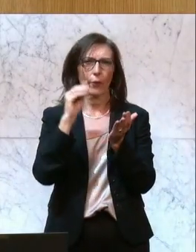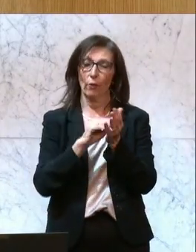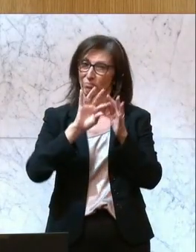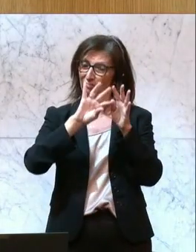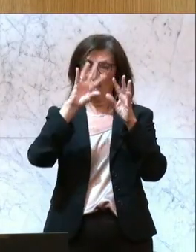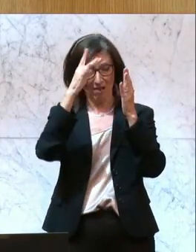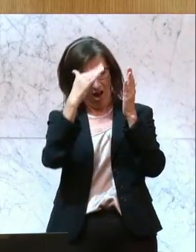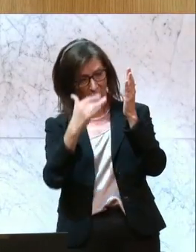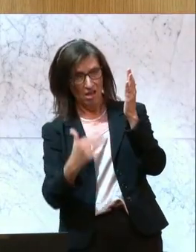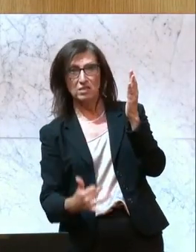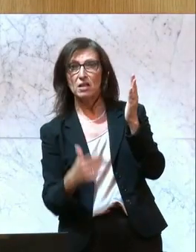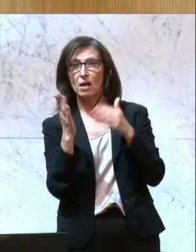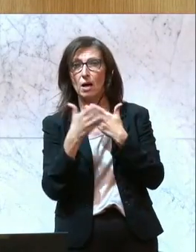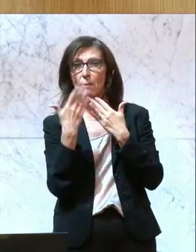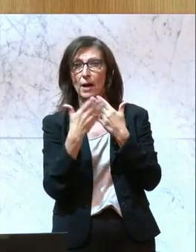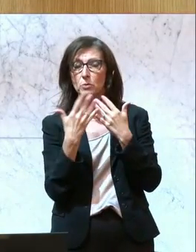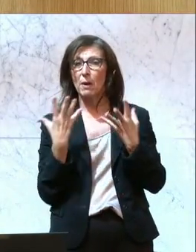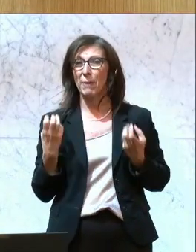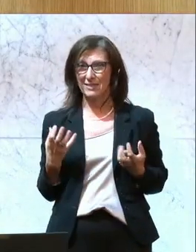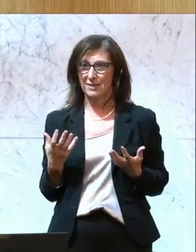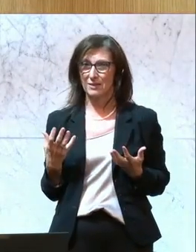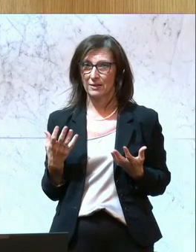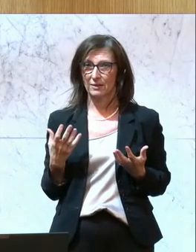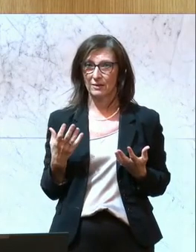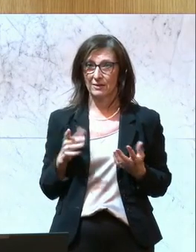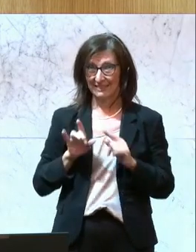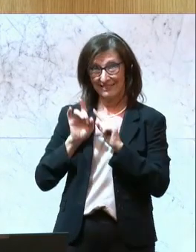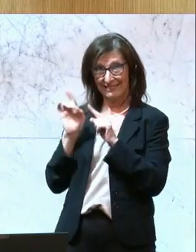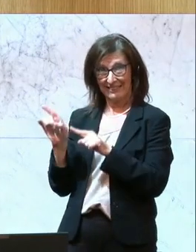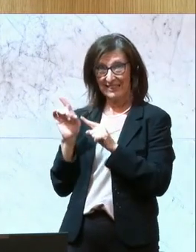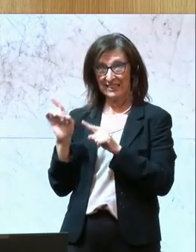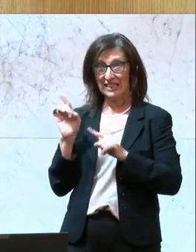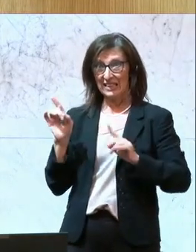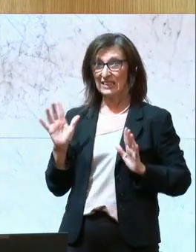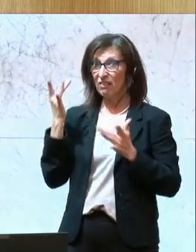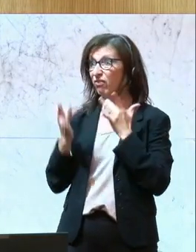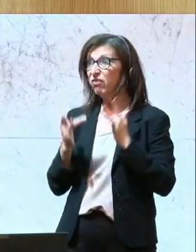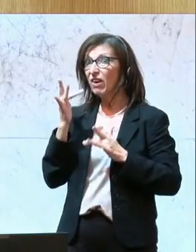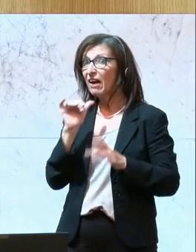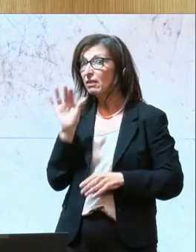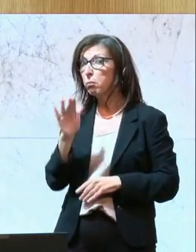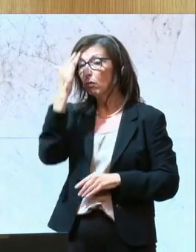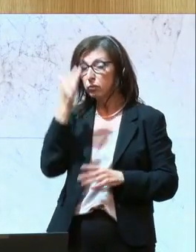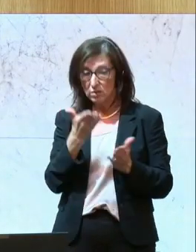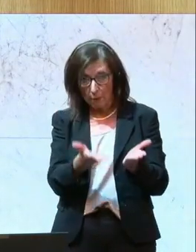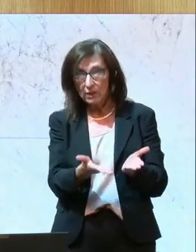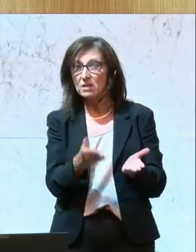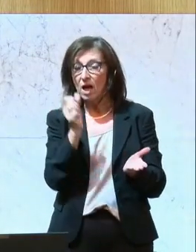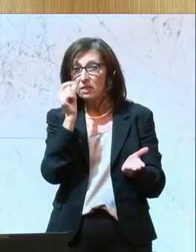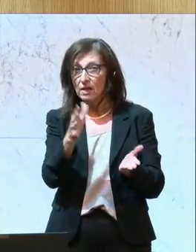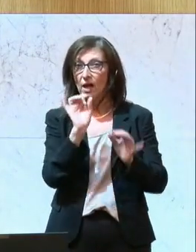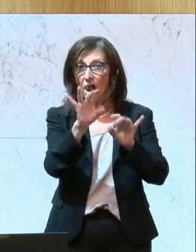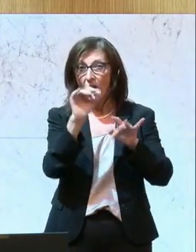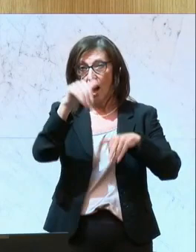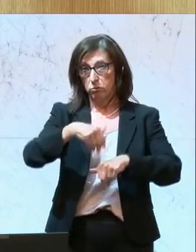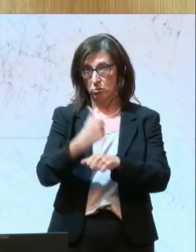alles Beispiele aus der Praxis, die vielleicht Sie in Ihrem Elfenbeinturm nicht sehen, die tagtäglich die Lehrerinnen und